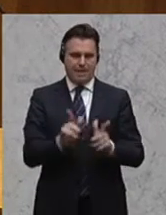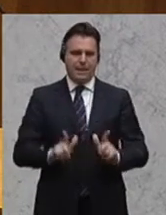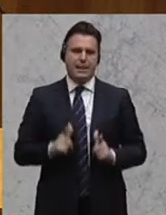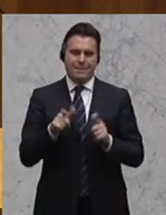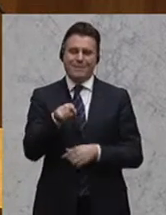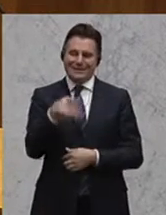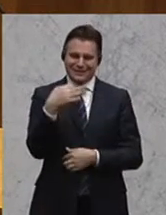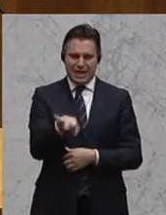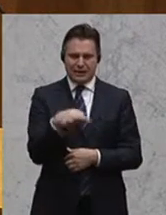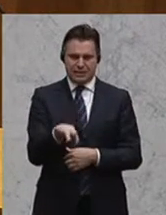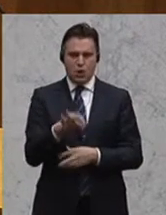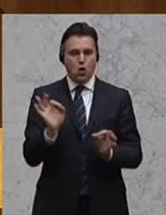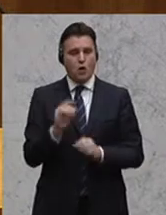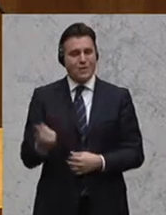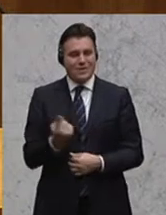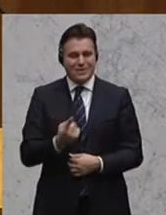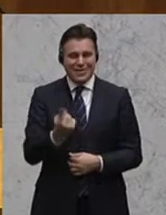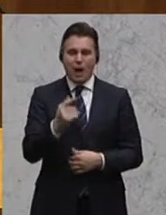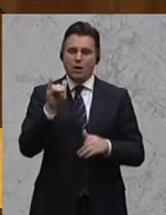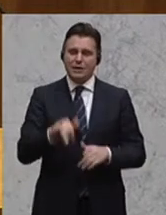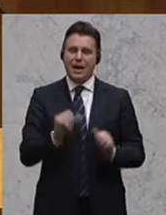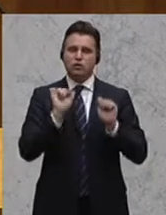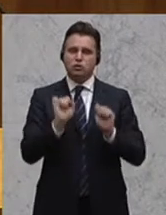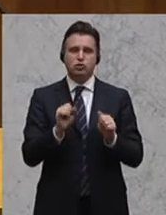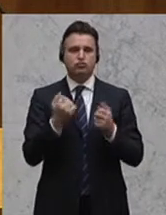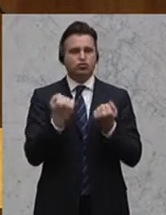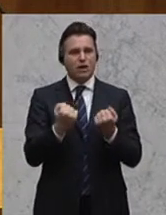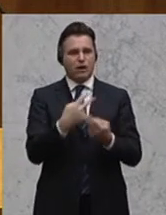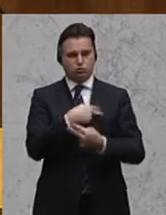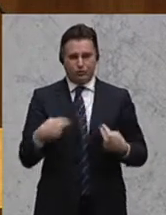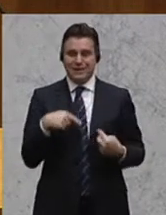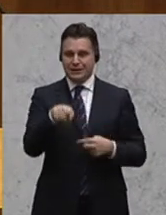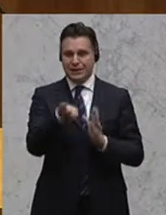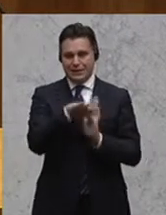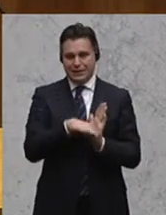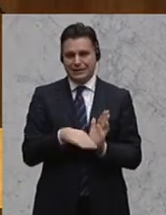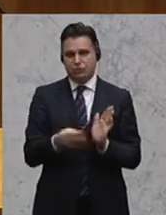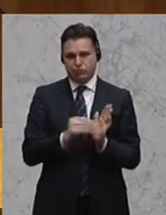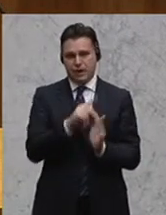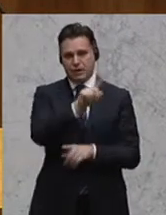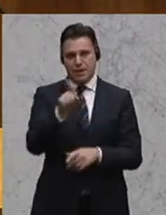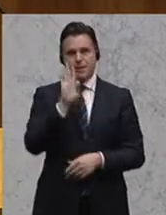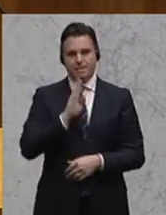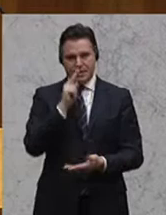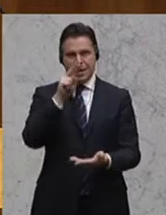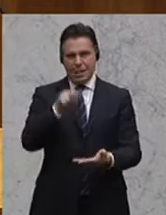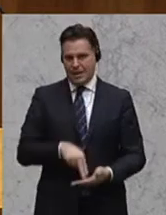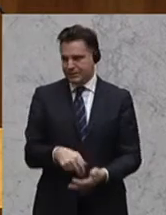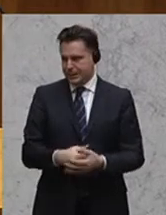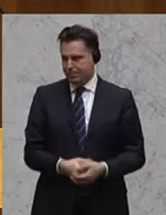werden könnte oder dauernd unter starken Schmerzen leidet. Meine Damen und Herren, das steht im Gesetz. Lesen Sie es nach. Es gilt